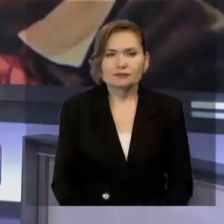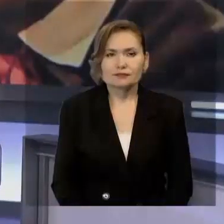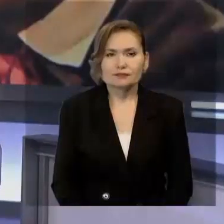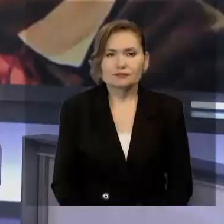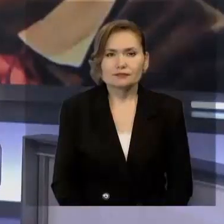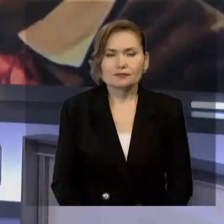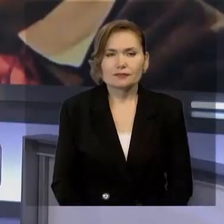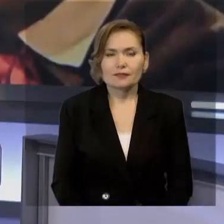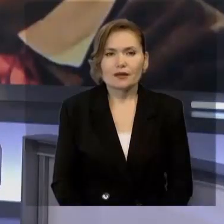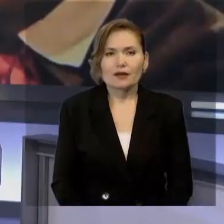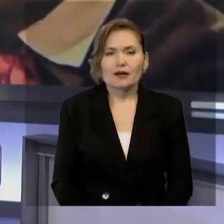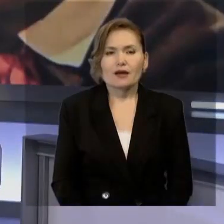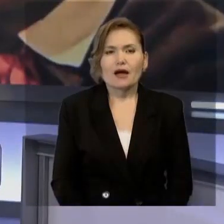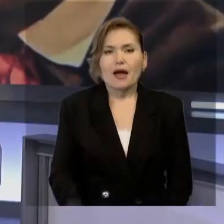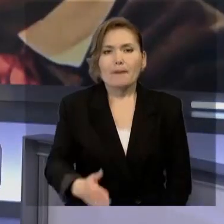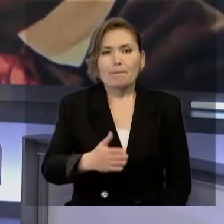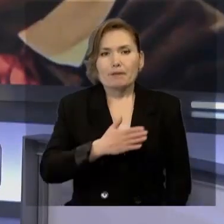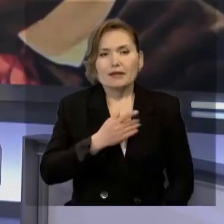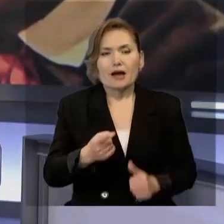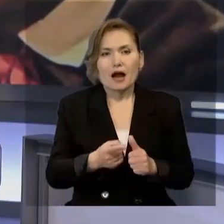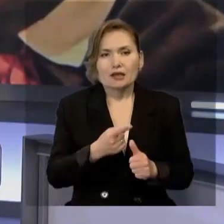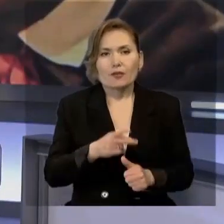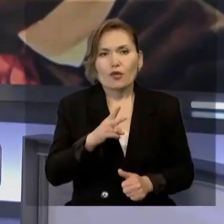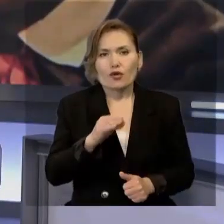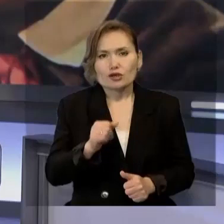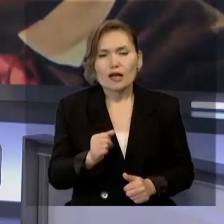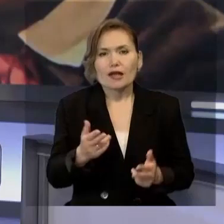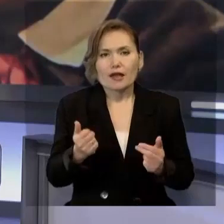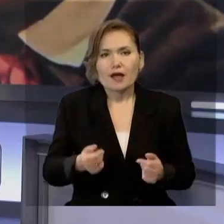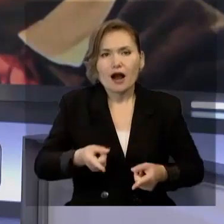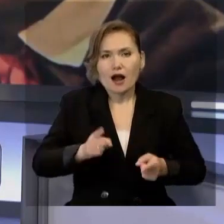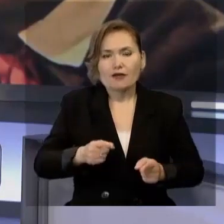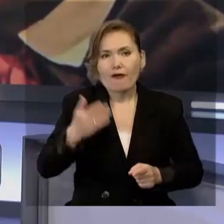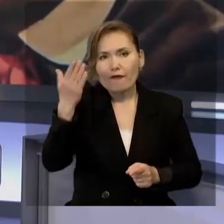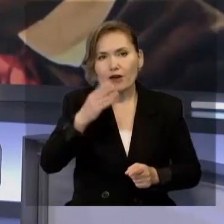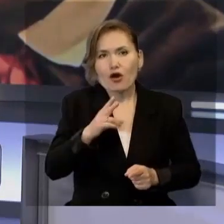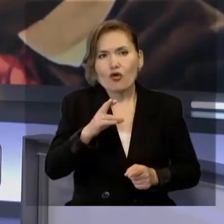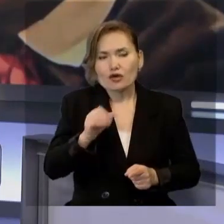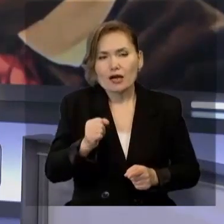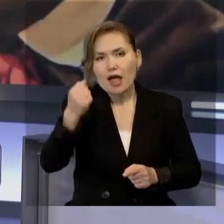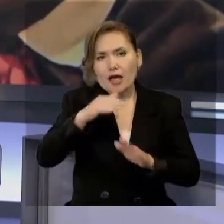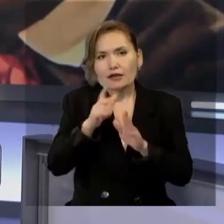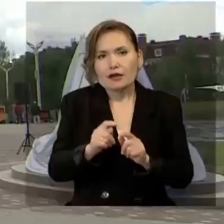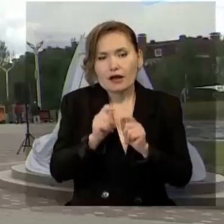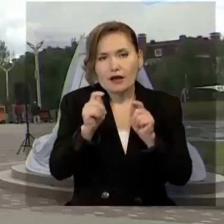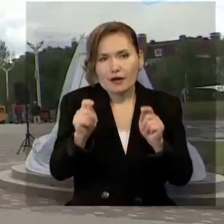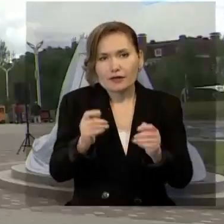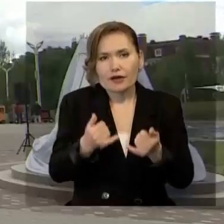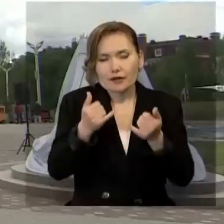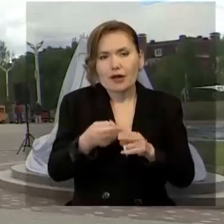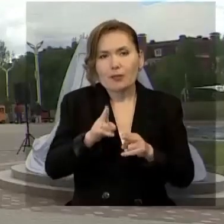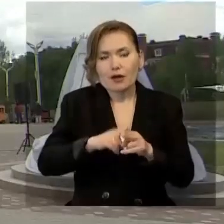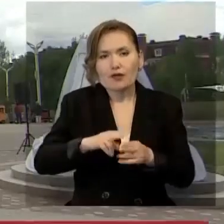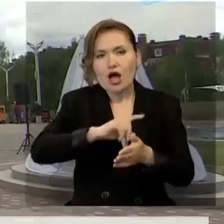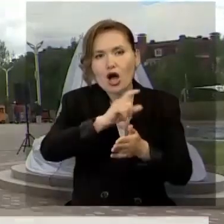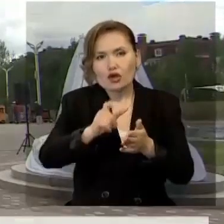Мына бір мәліметті қайталап берсек артық болмас. Менің атым Қожа. Кәдімгі фильмдегі Қожаға ескерткіш қойылды. Бердібек Соқпақбаевтың повесі